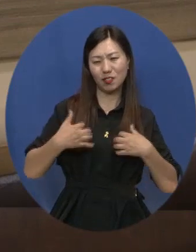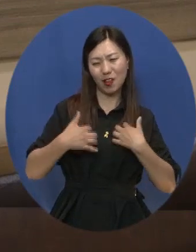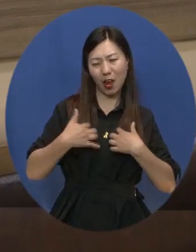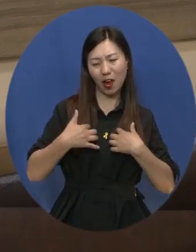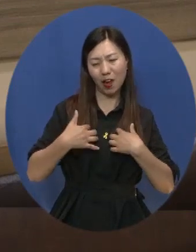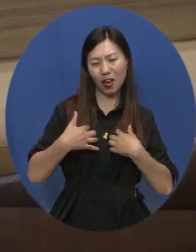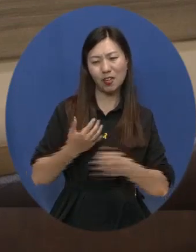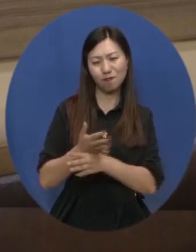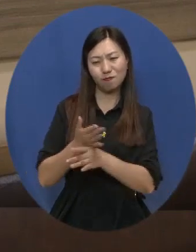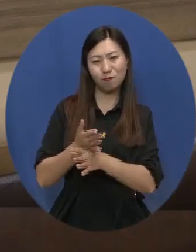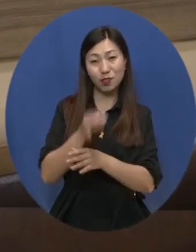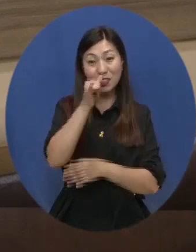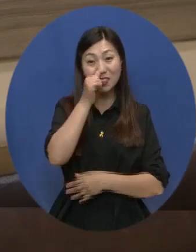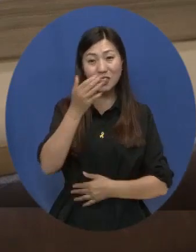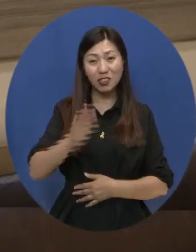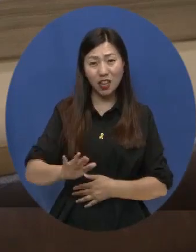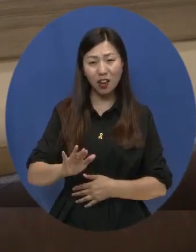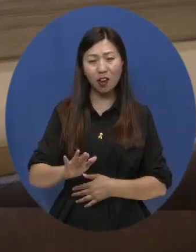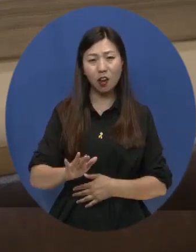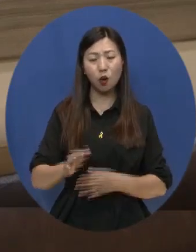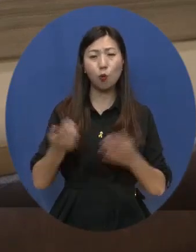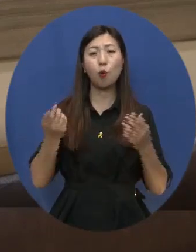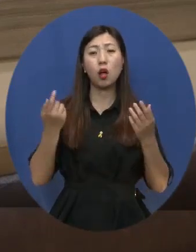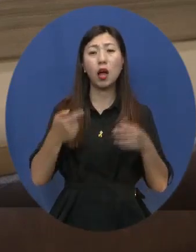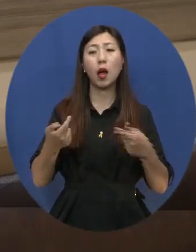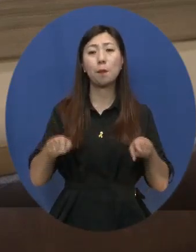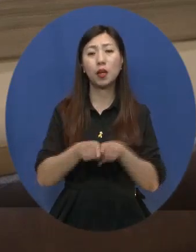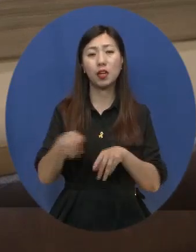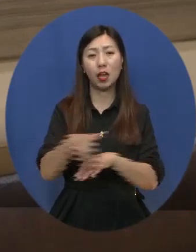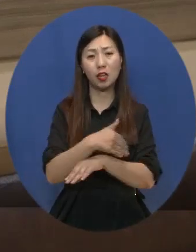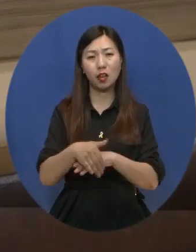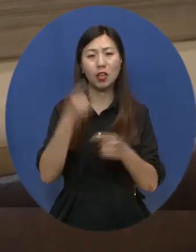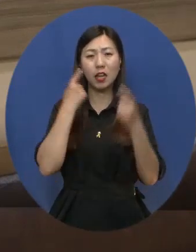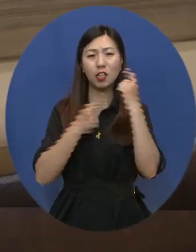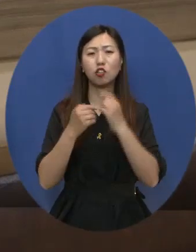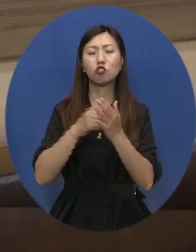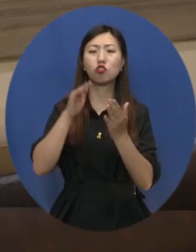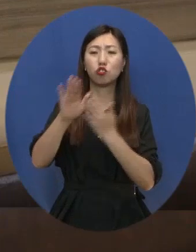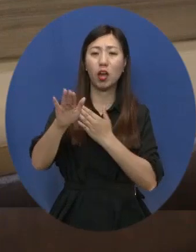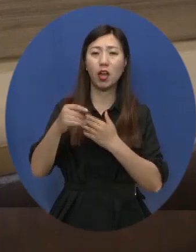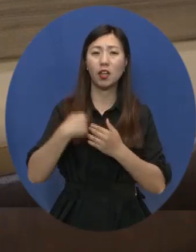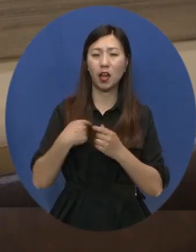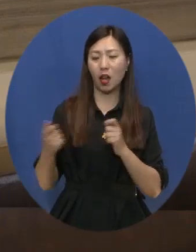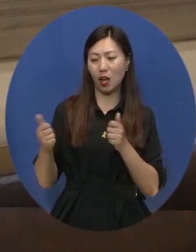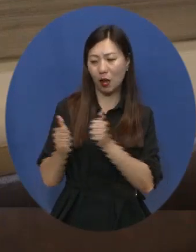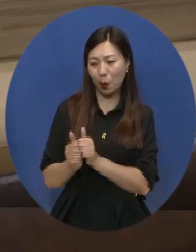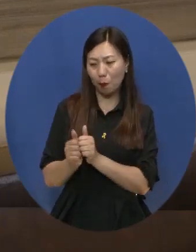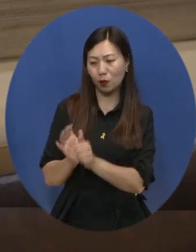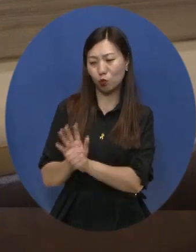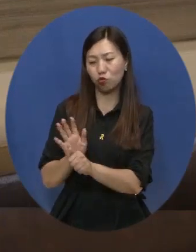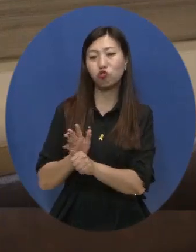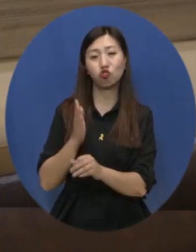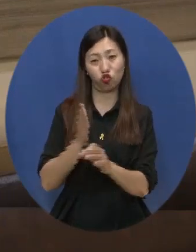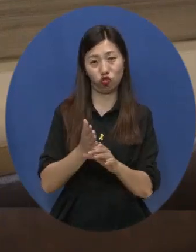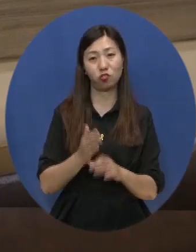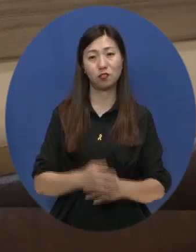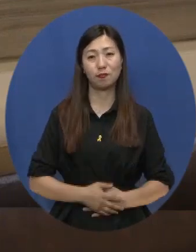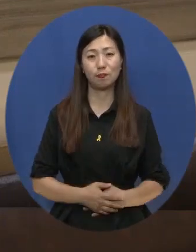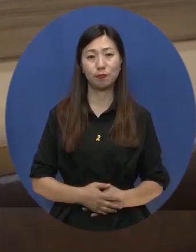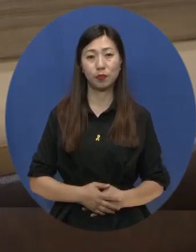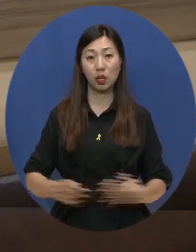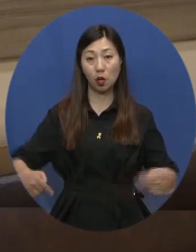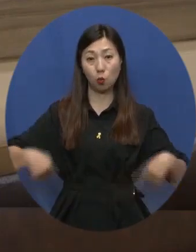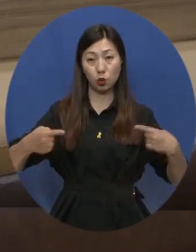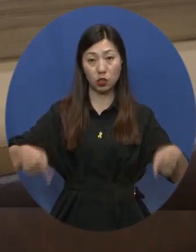했는데 다치시고 난 후부터는 이제 제가 이제 많이 옆에서 예, 도움을 드리고 있습니다.